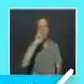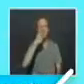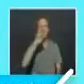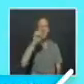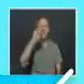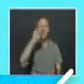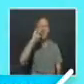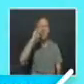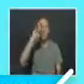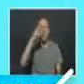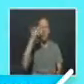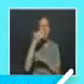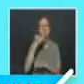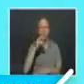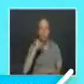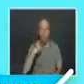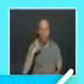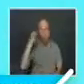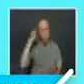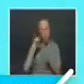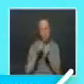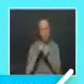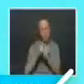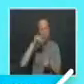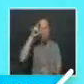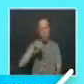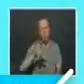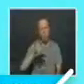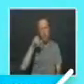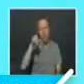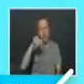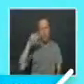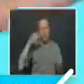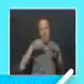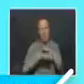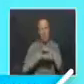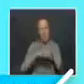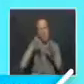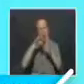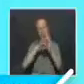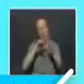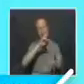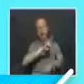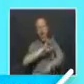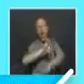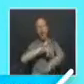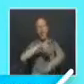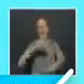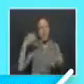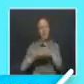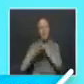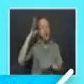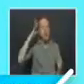ישראל, תגידו מה, אנחנו מטומטמים? הבן אדם הלך, הכניס את החוק הנורווי, כי הכניס את השחורדינית הזאת,